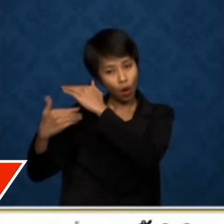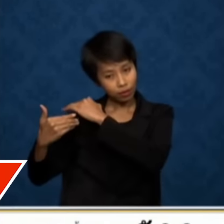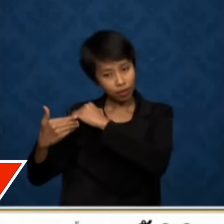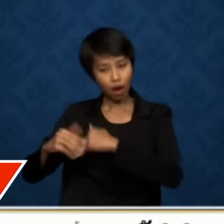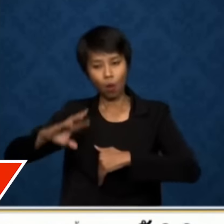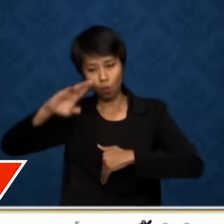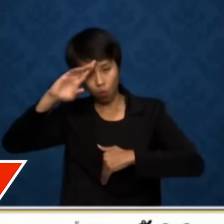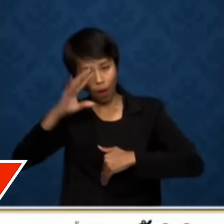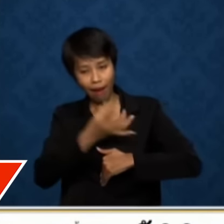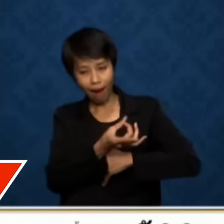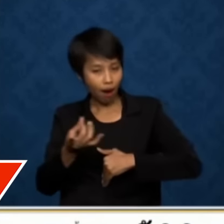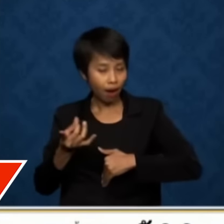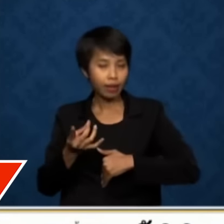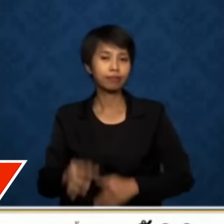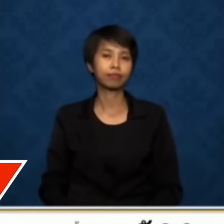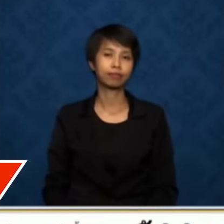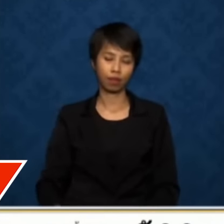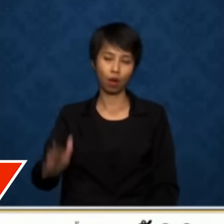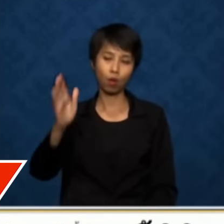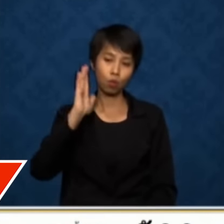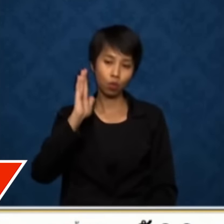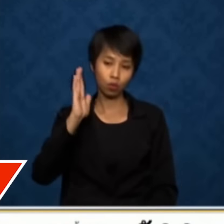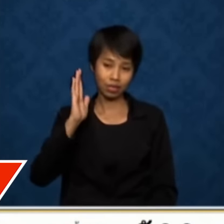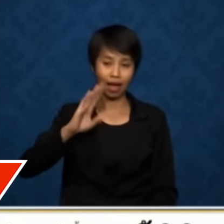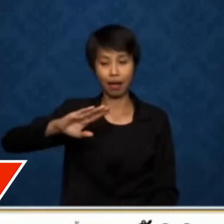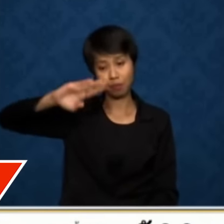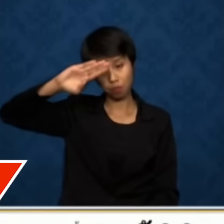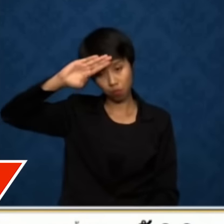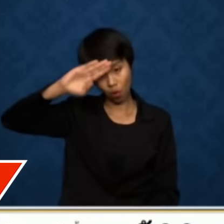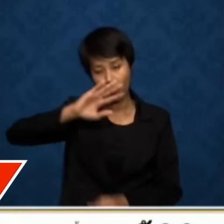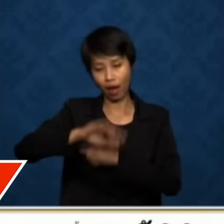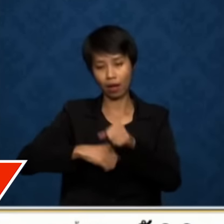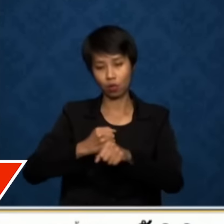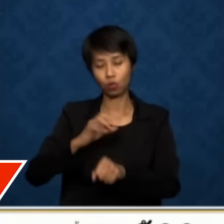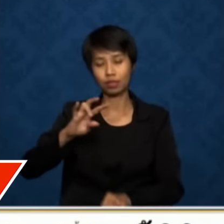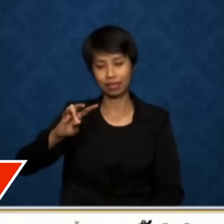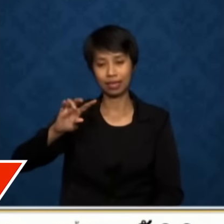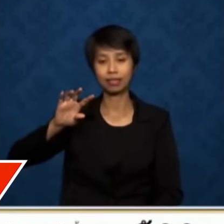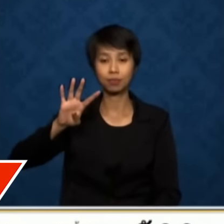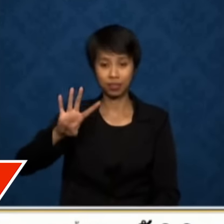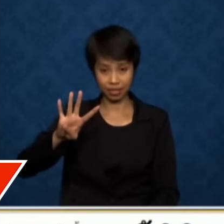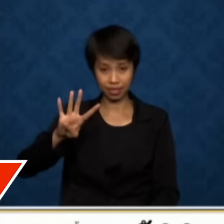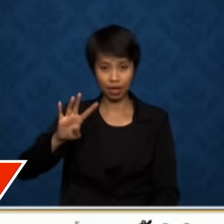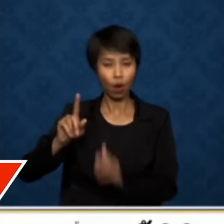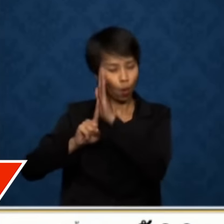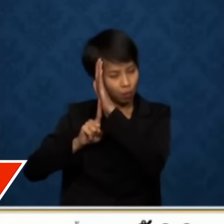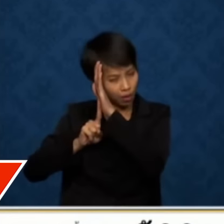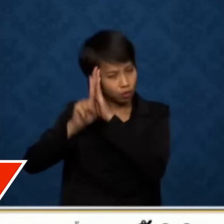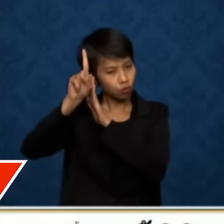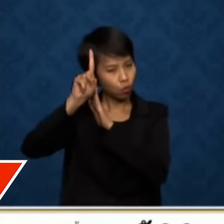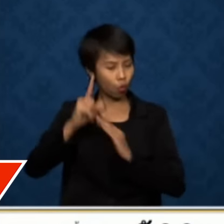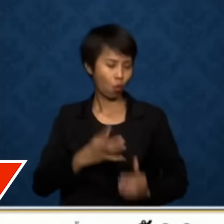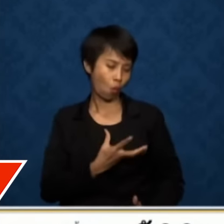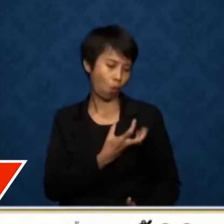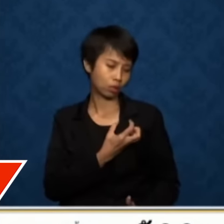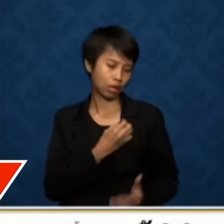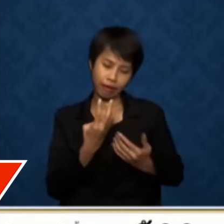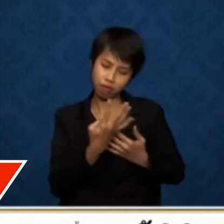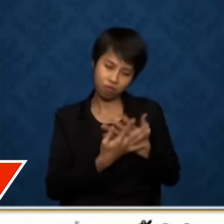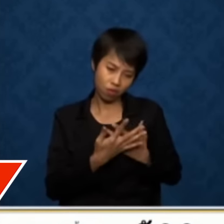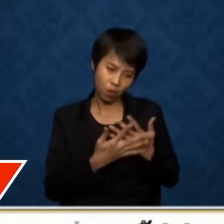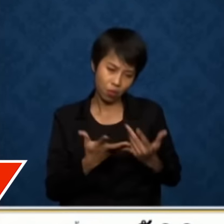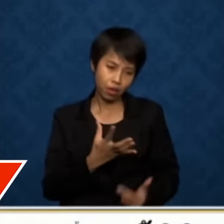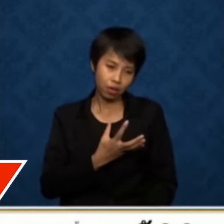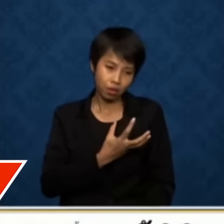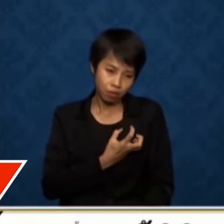ๆนะครับผู้ป่วยชายไทยอายุ74ปีครับมีโรคประจำตัวเป็นความดันโลหิตสูงกล้ามเนื้อหัวใจขาดเลือดมีอาการแน่นหน้าอกมาสักประ